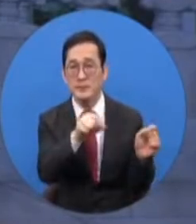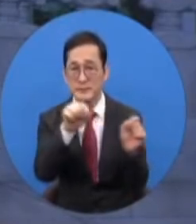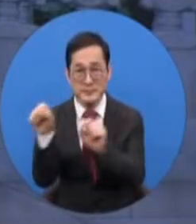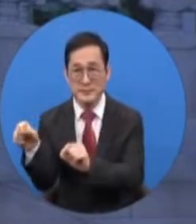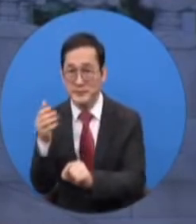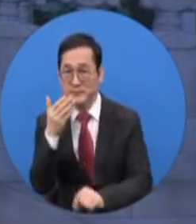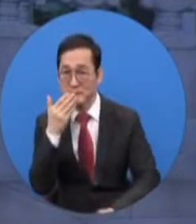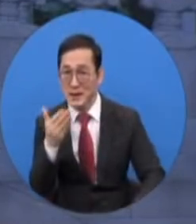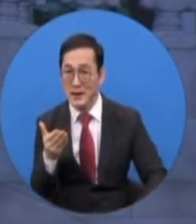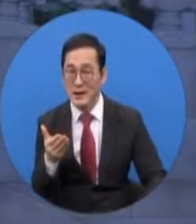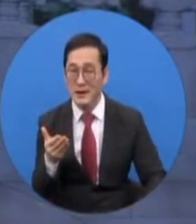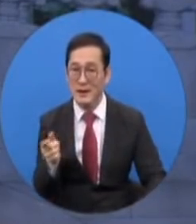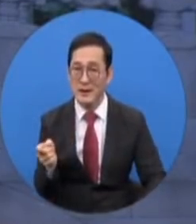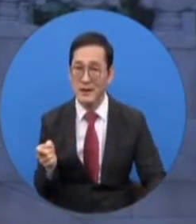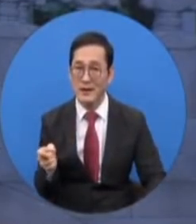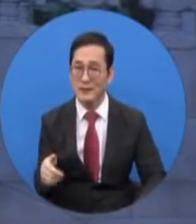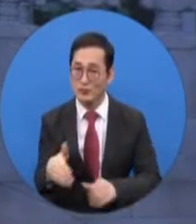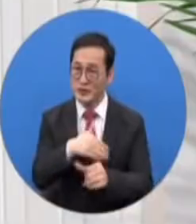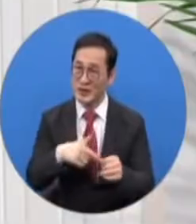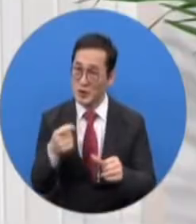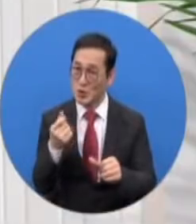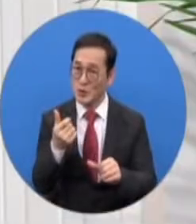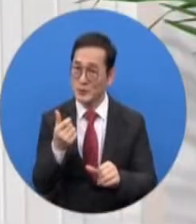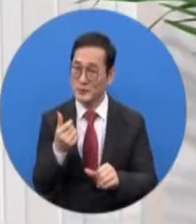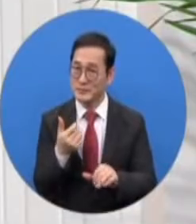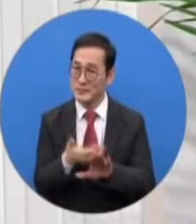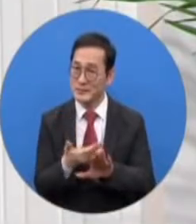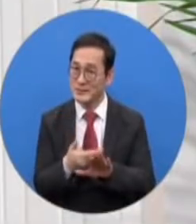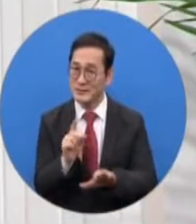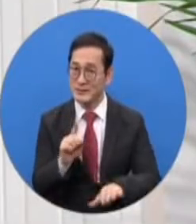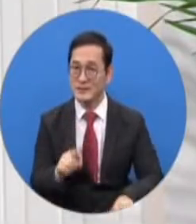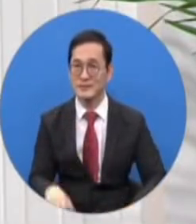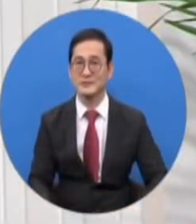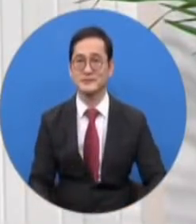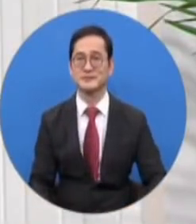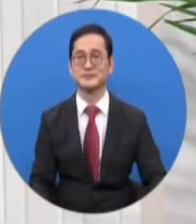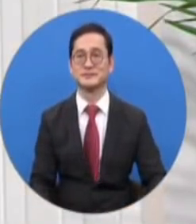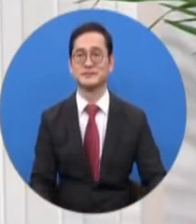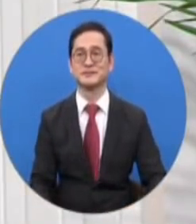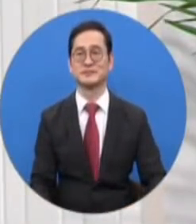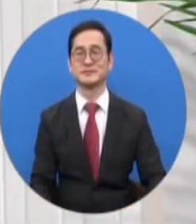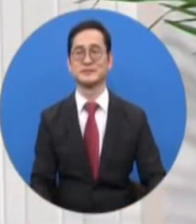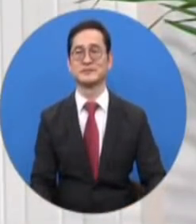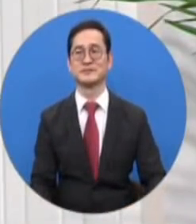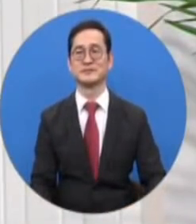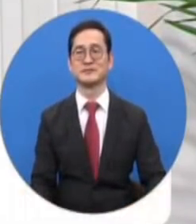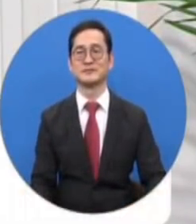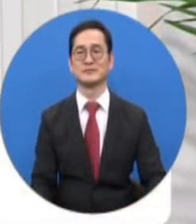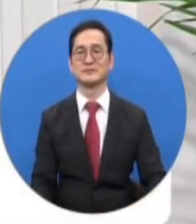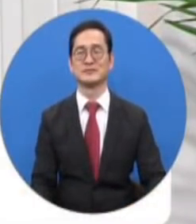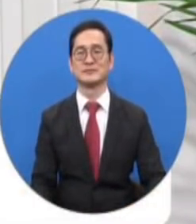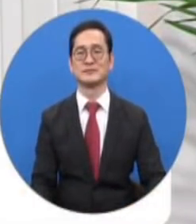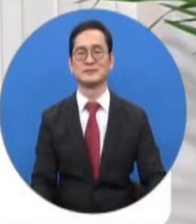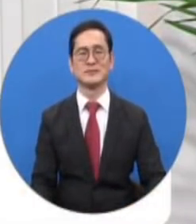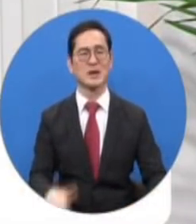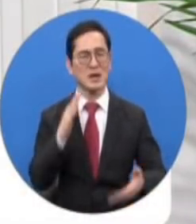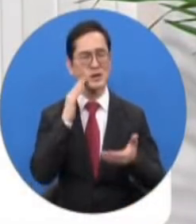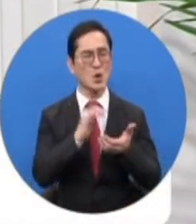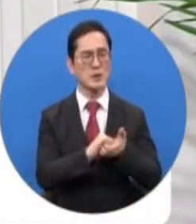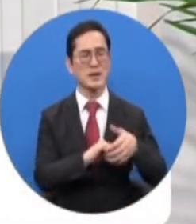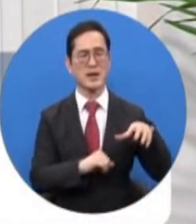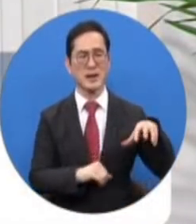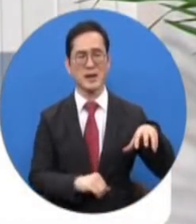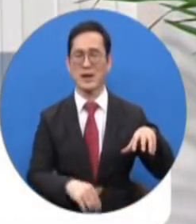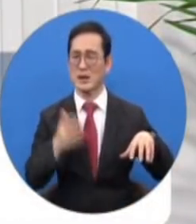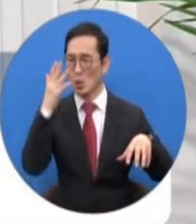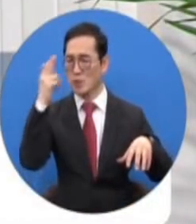달라지겠군요. 그렇죠. 어제도 약간 제가 이제 과연 국방부로 가는 게 말한 것처럼 광화문에 있는 청와대를